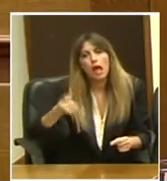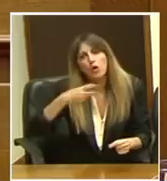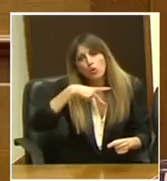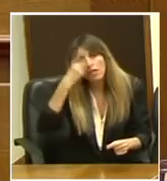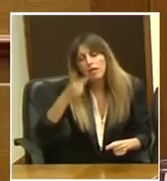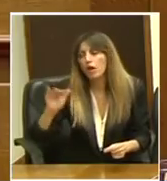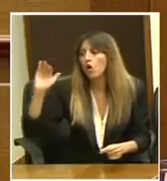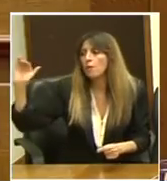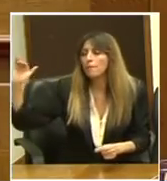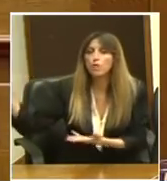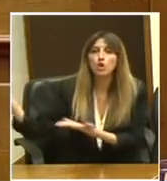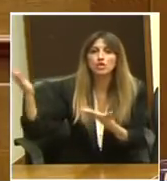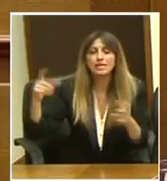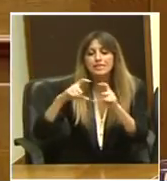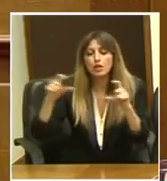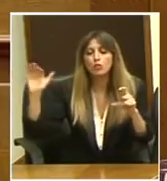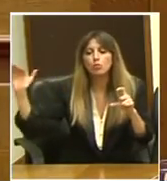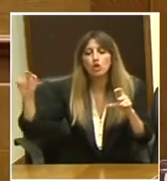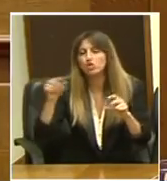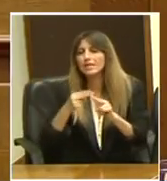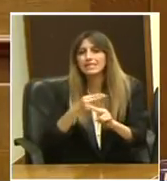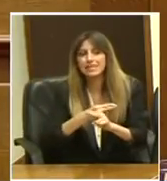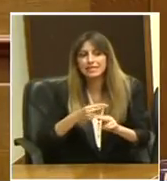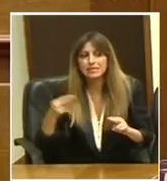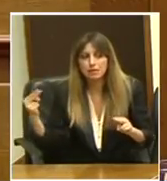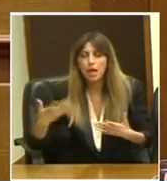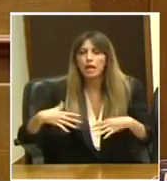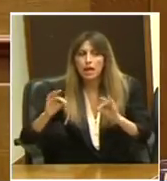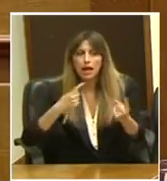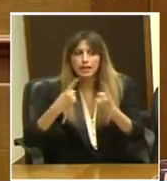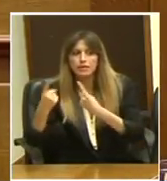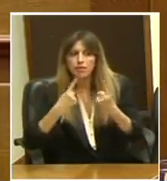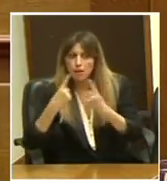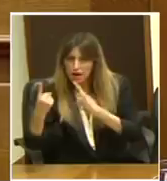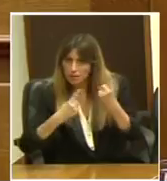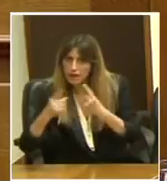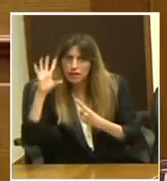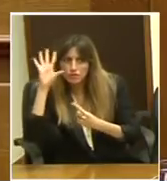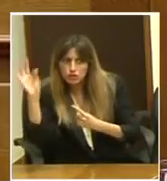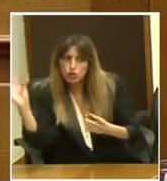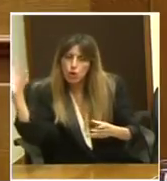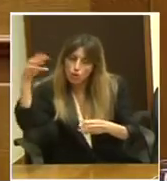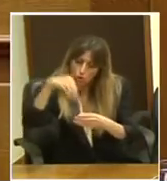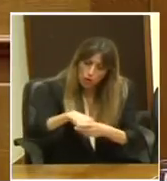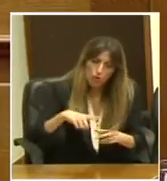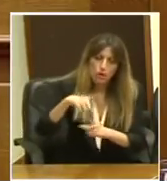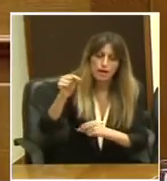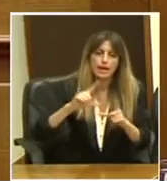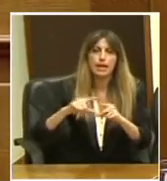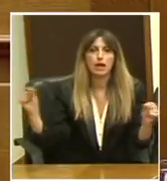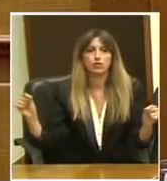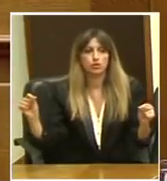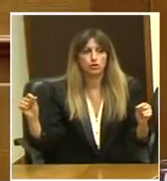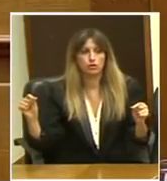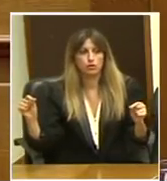από τον ΝΑΤΟ? Να αρχίσουν διάλογο με τον ΝΑΤΟ. Γίνονται κράτη-μέλη του ΝΑΤΟ όπως αγνοείτος ακούω τρεις μέρες εδώ?